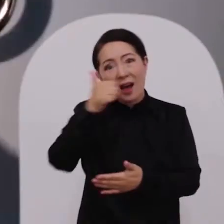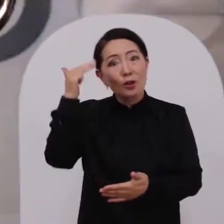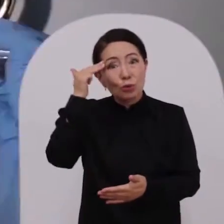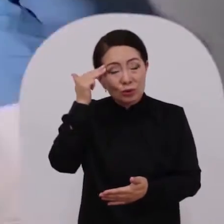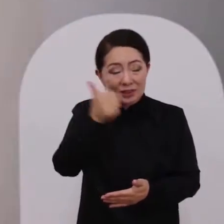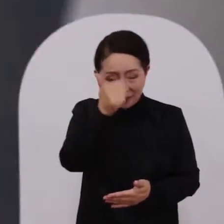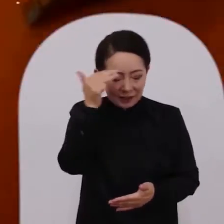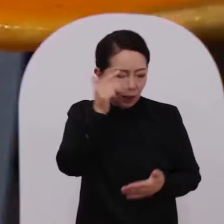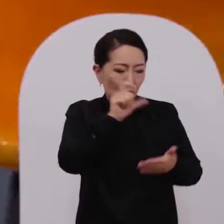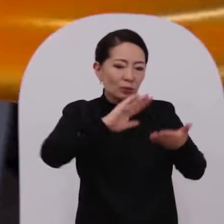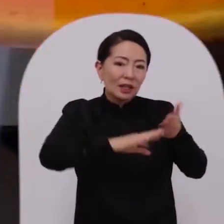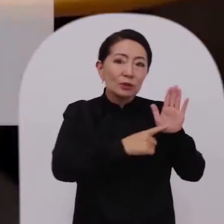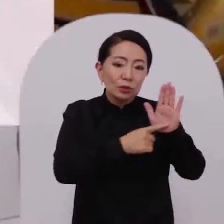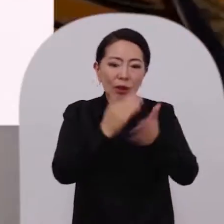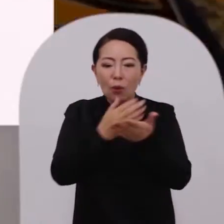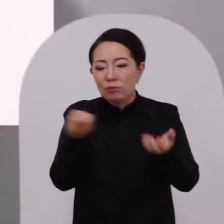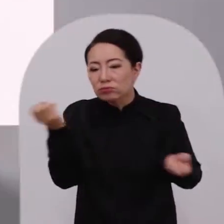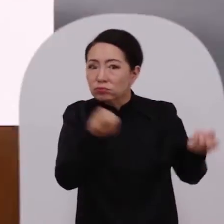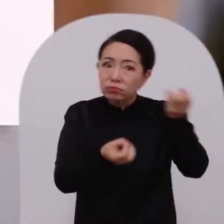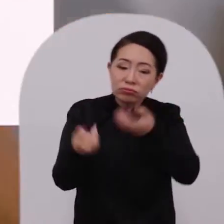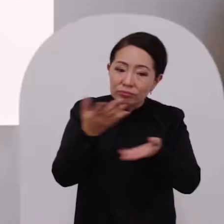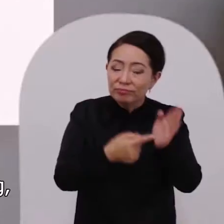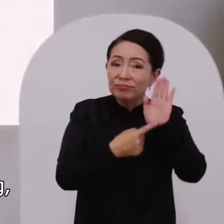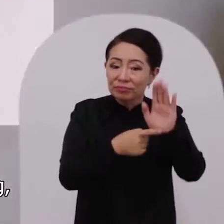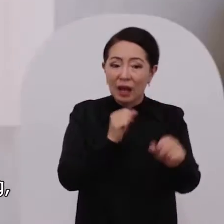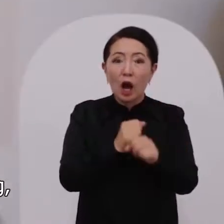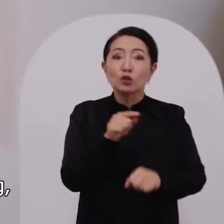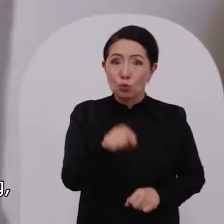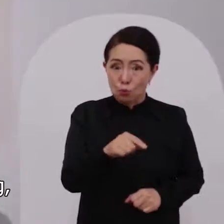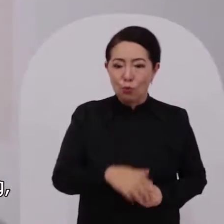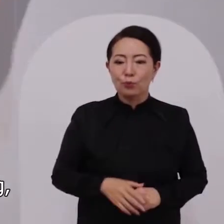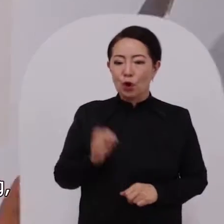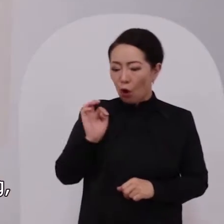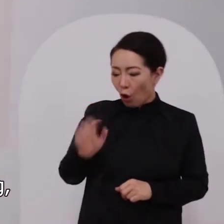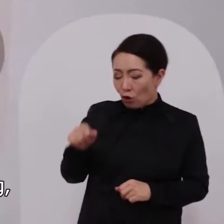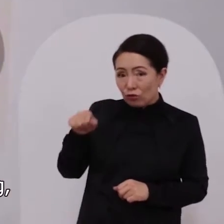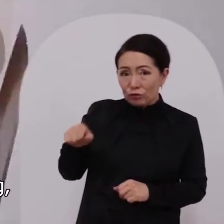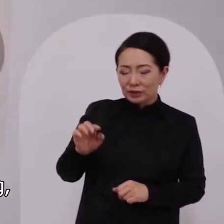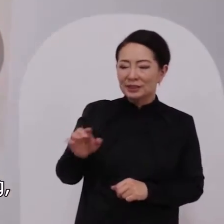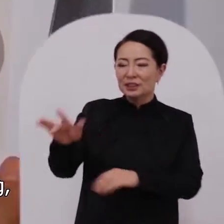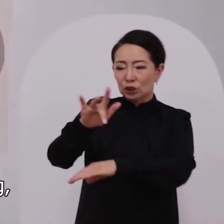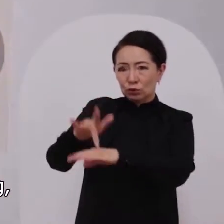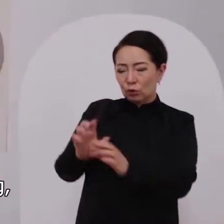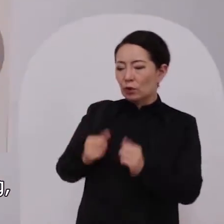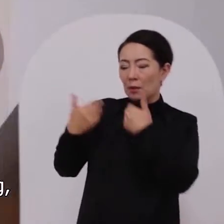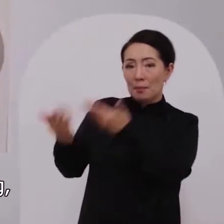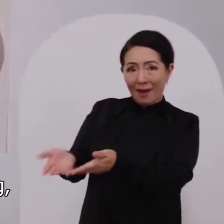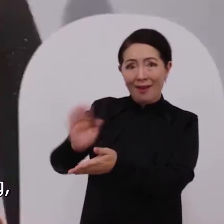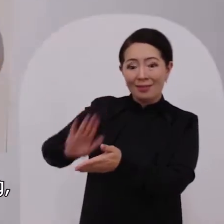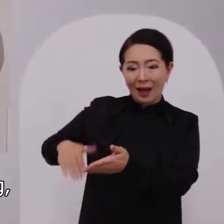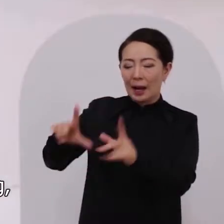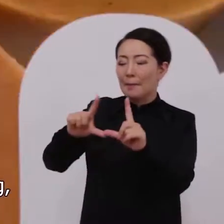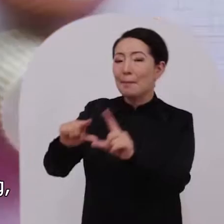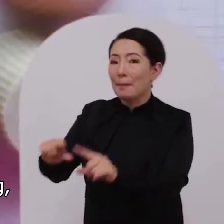нэгэндээ танилцуулах, хуваалцах ийм чиглэлд хэрэгжсэн. Хого хогийн цэг дээр нь